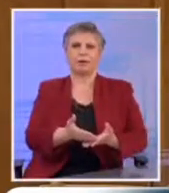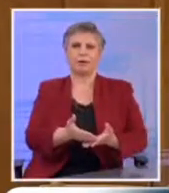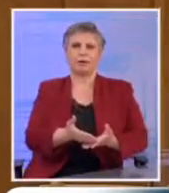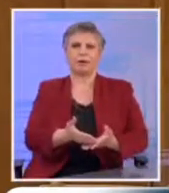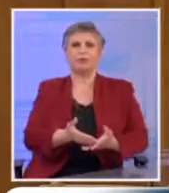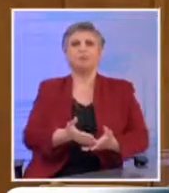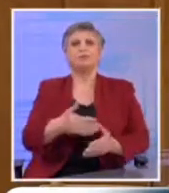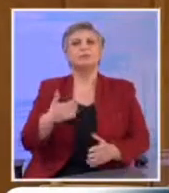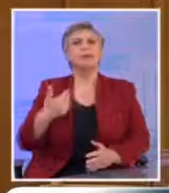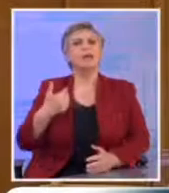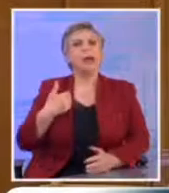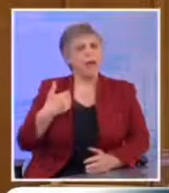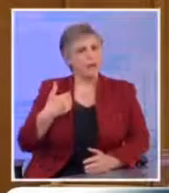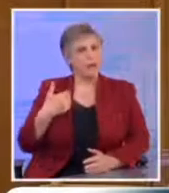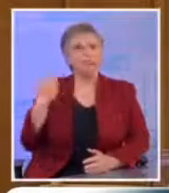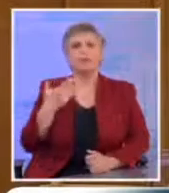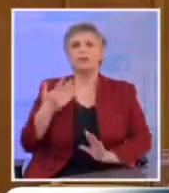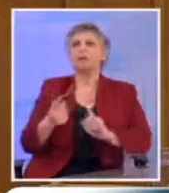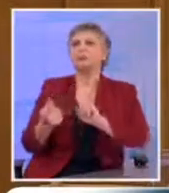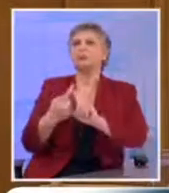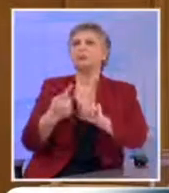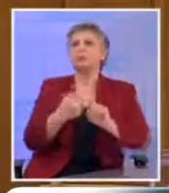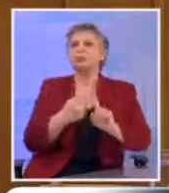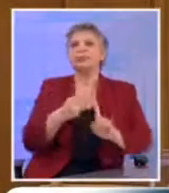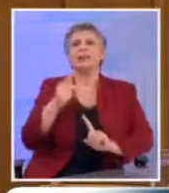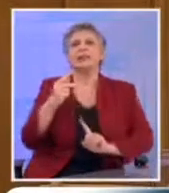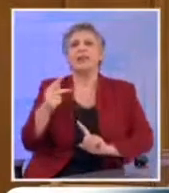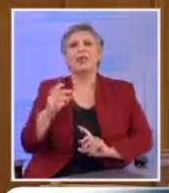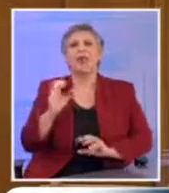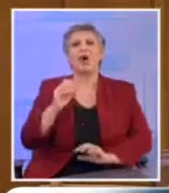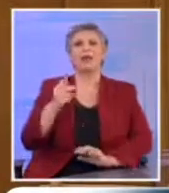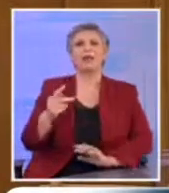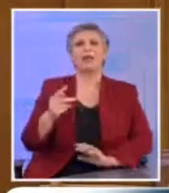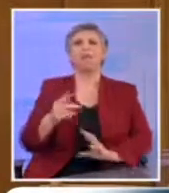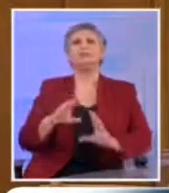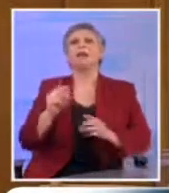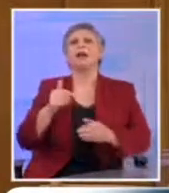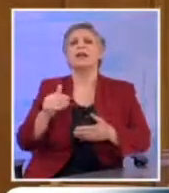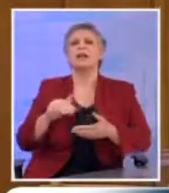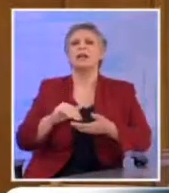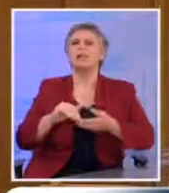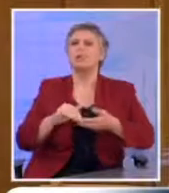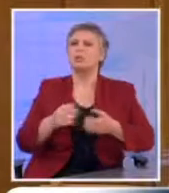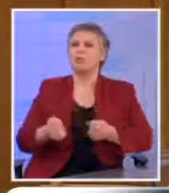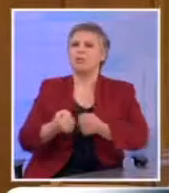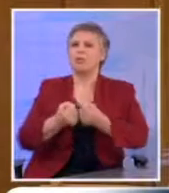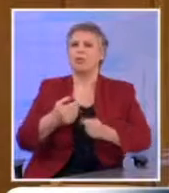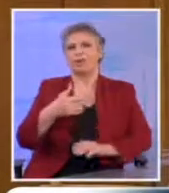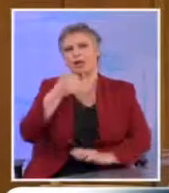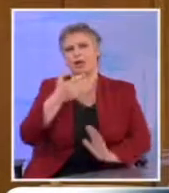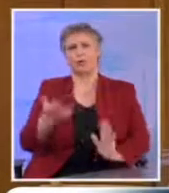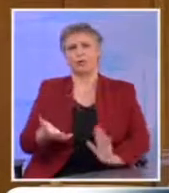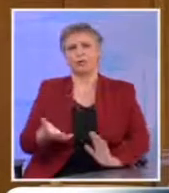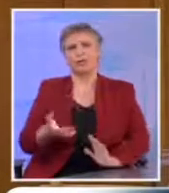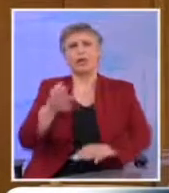Επειδή έχουμε επαφές με τον ΚΕΘΕΑ, με το ΟΚΑΝΑ και με άλλες κοινότητες, οι ιστορίες των ανθρώπων που αν